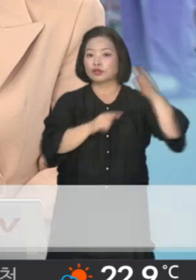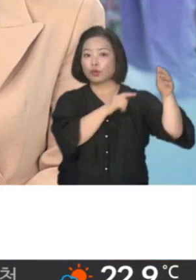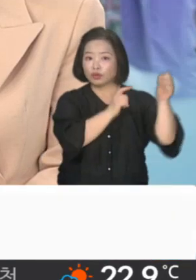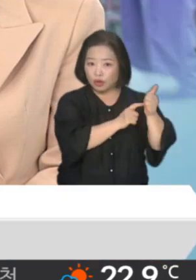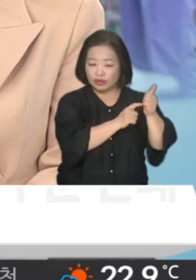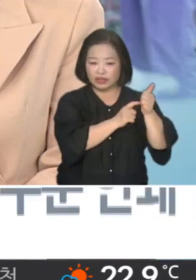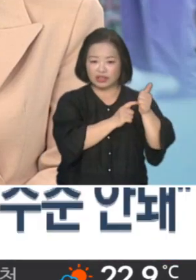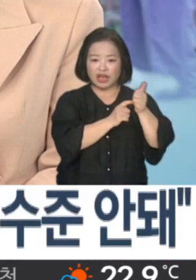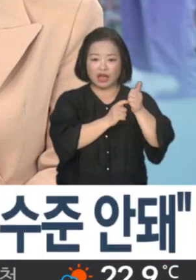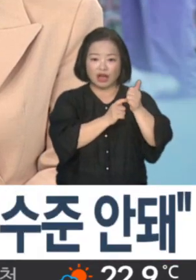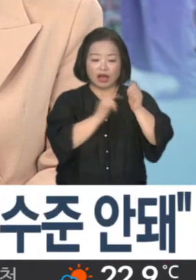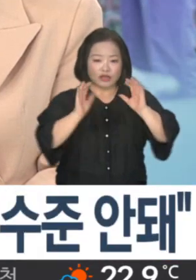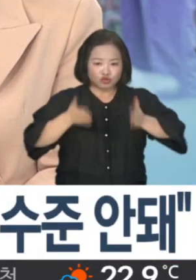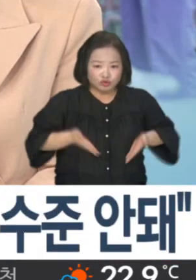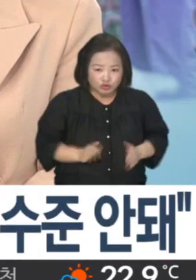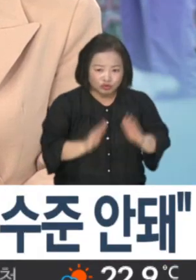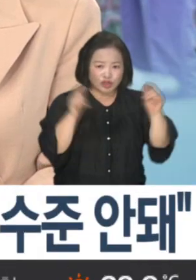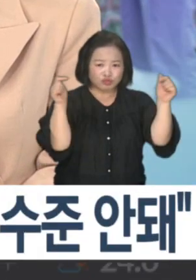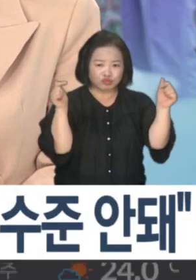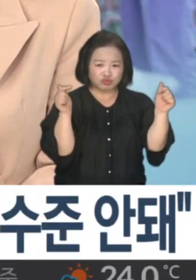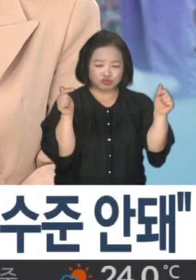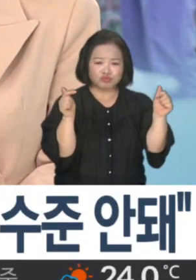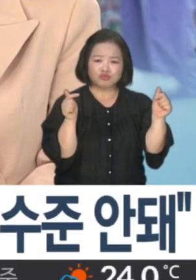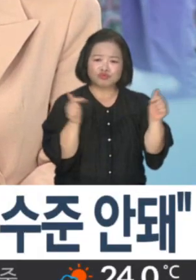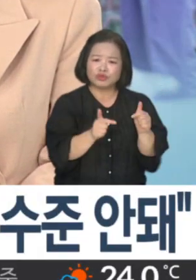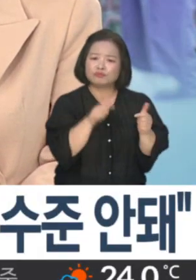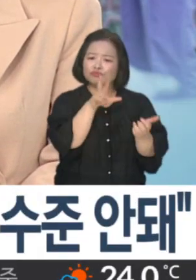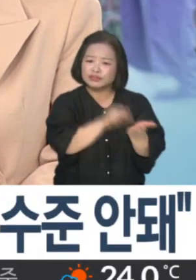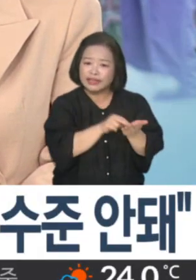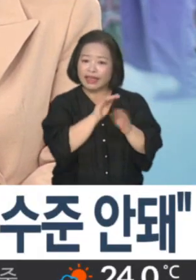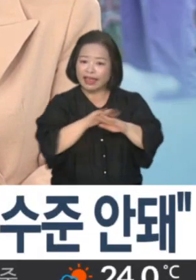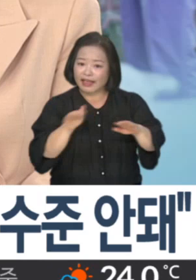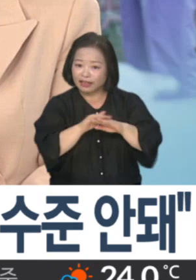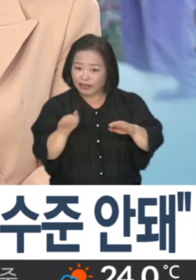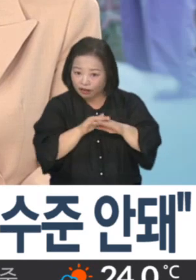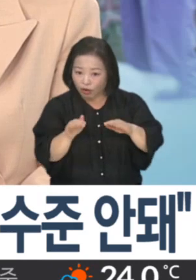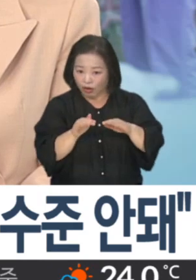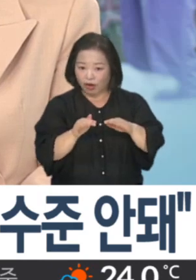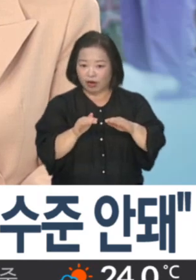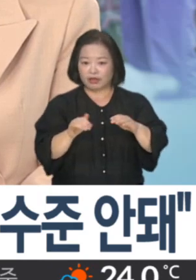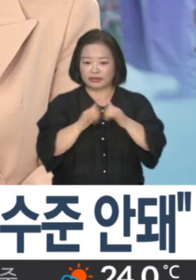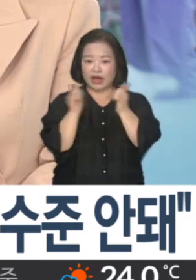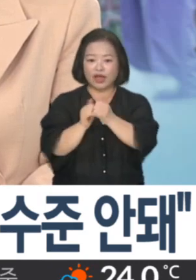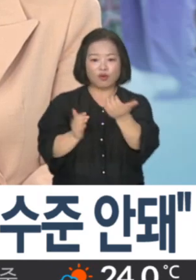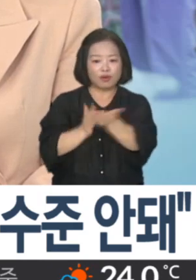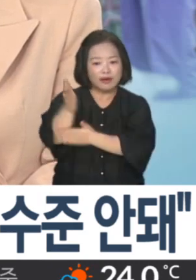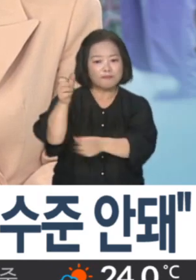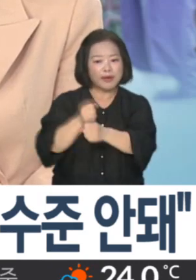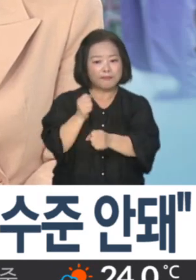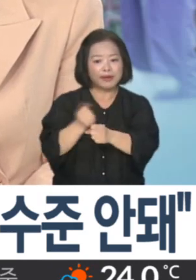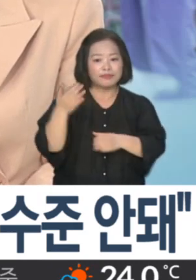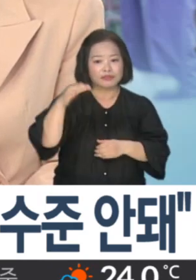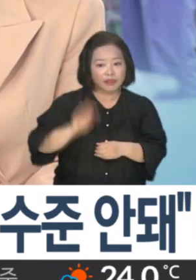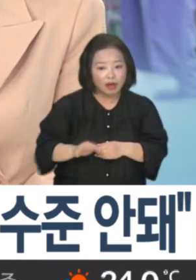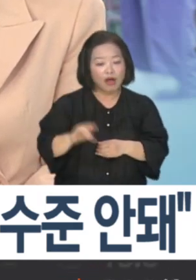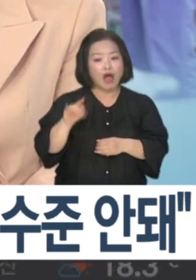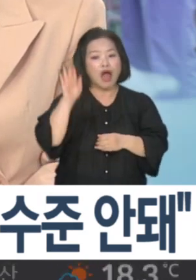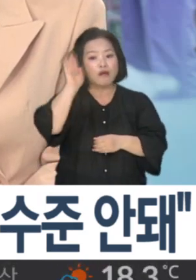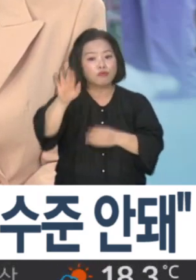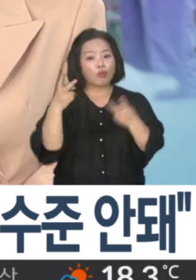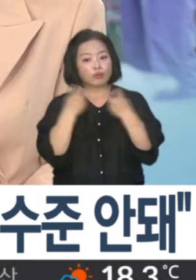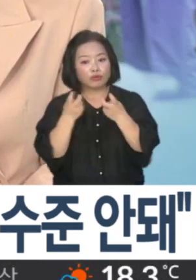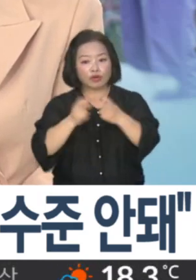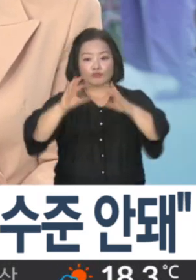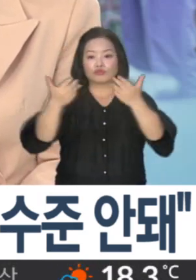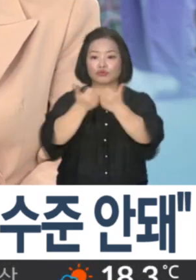윤석열 대통령이 저출생 대응 기획부를 신설하겠다고 밝히면서 조직의 규모와 구성, 운영 방식에 관심이 쏠리고 있습니다. 국회